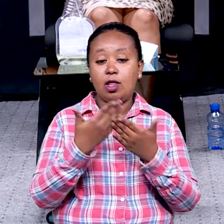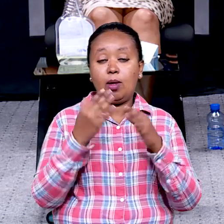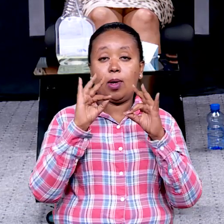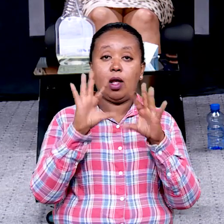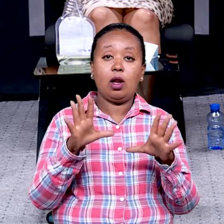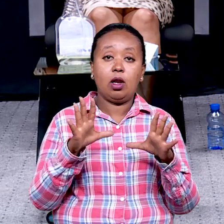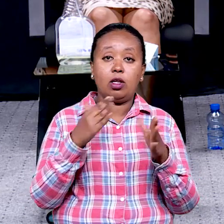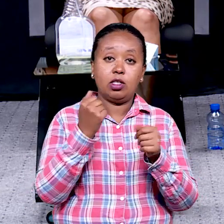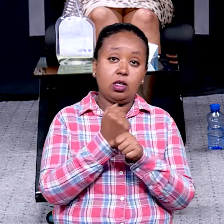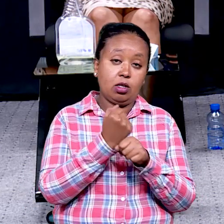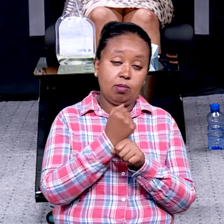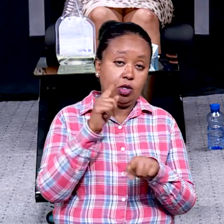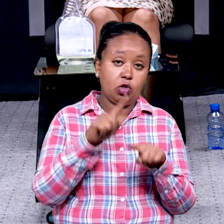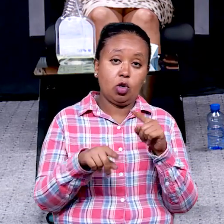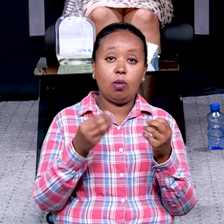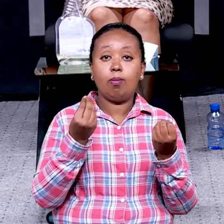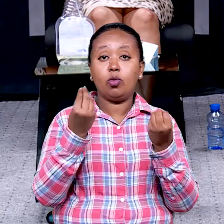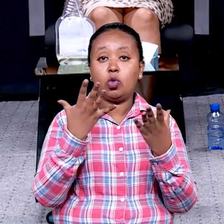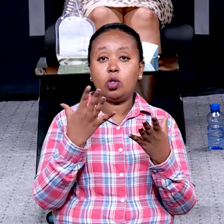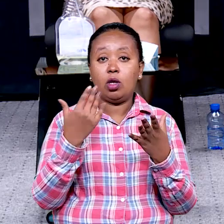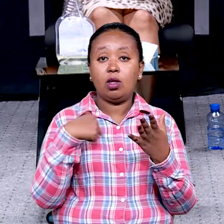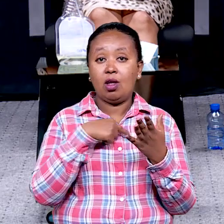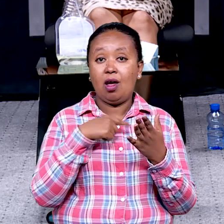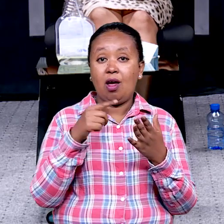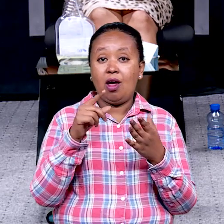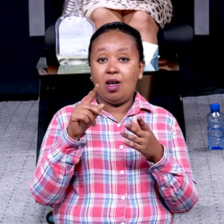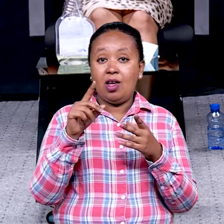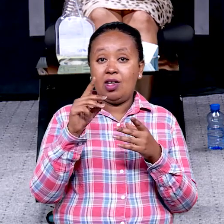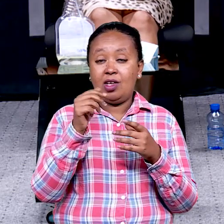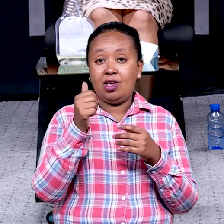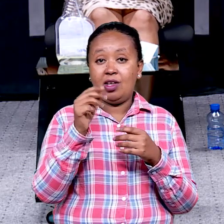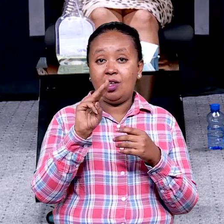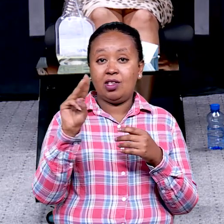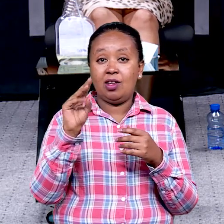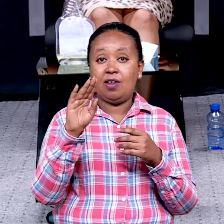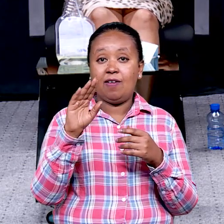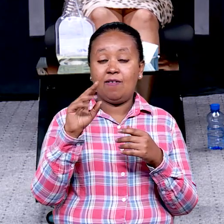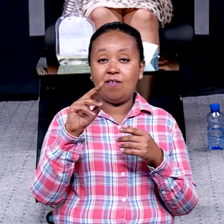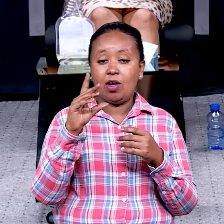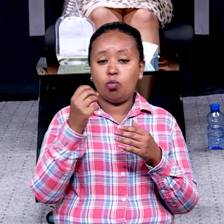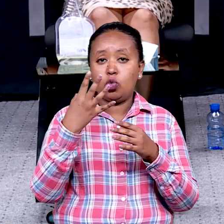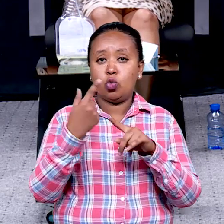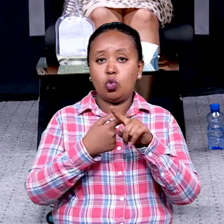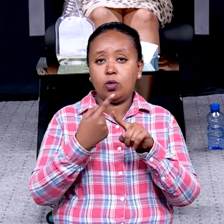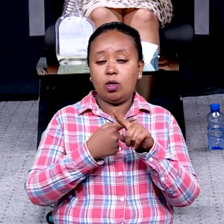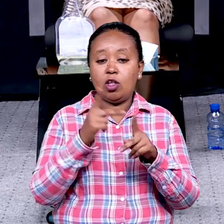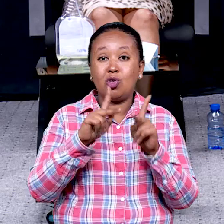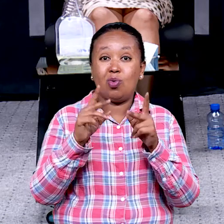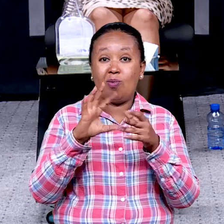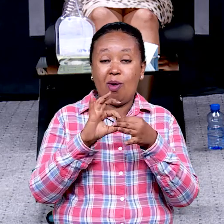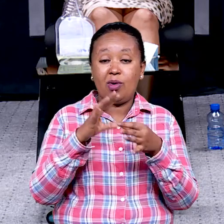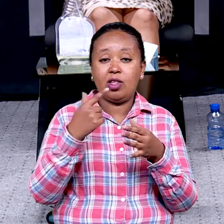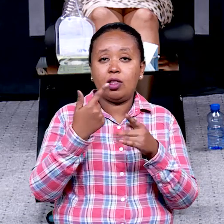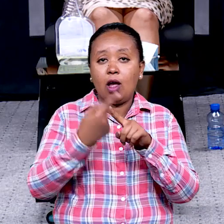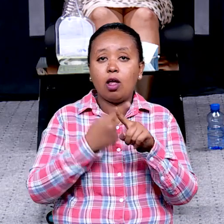ከሌለ ስራ መስራት አይቻልም። ብዙዎቻችን ሲቪክ ሶሳይቲ ኢንክሉዲንግ ኢሰመጉ ተከራይተን ነው ስራ የምንሰራው።